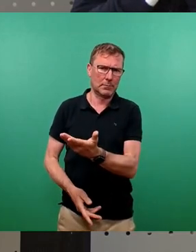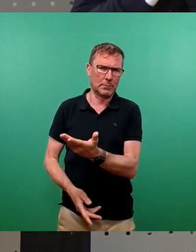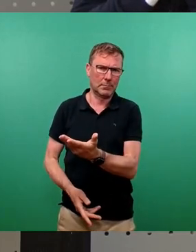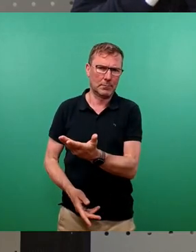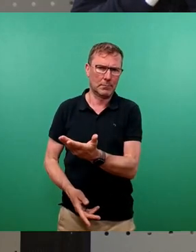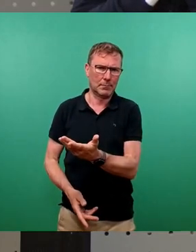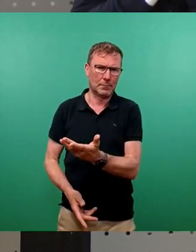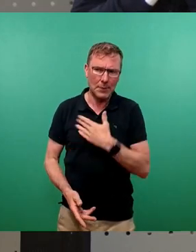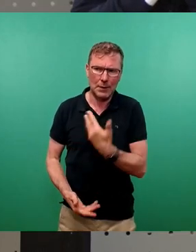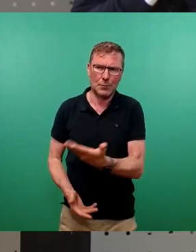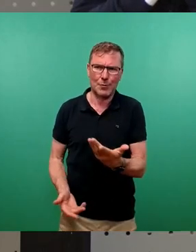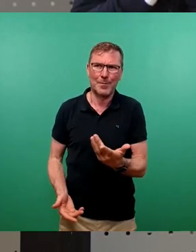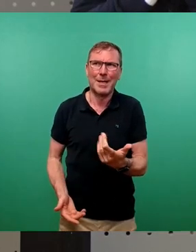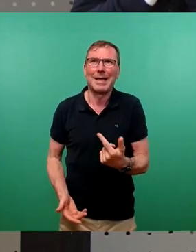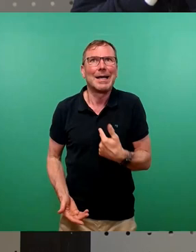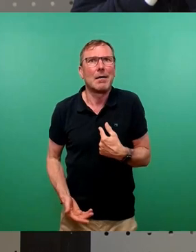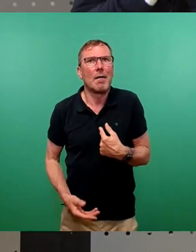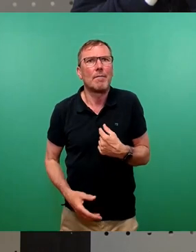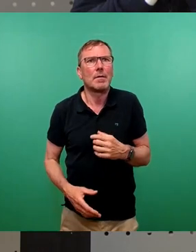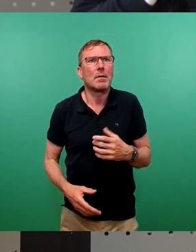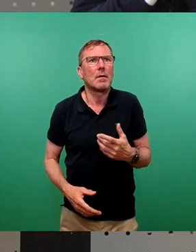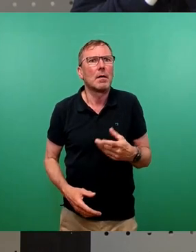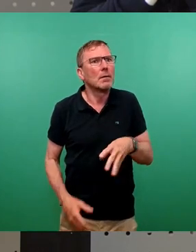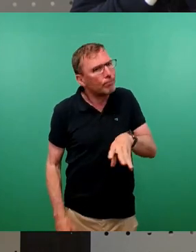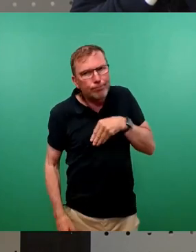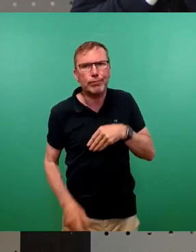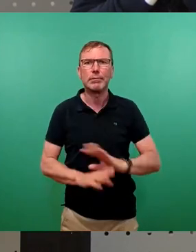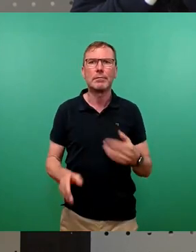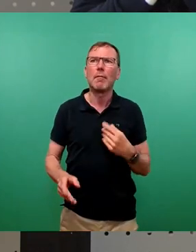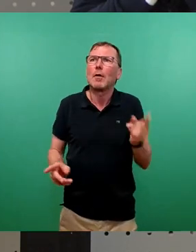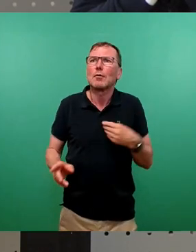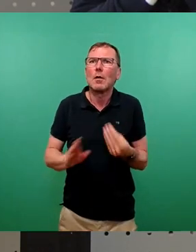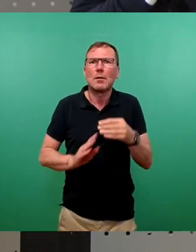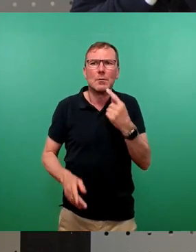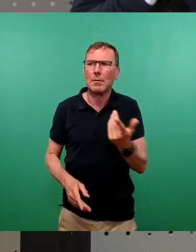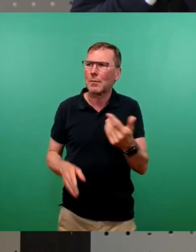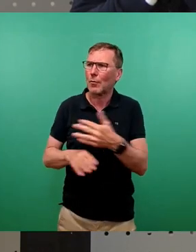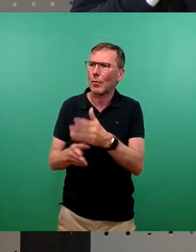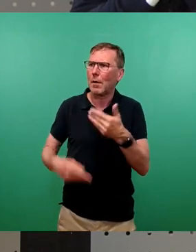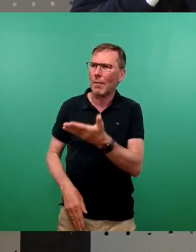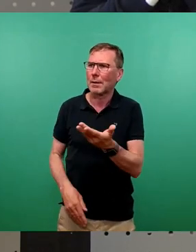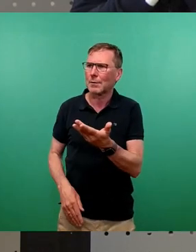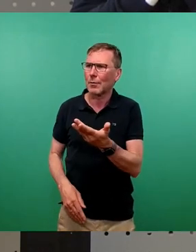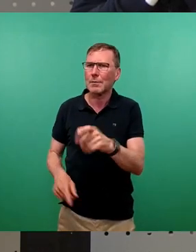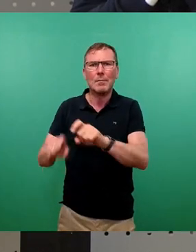ich bin ja eigentlich fassungslos, ich kann da eigentlich gar nichts mehr dazu sagen, wie die grüne Fraktion nicht nur in dieser Frage wieder auf die Knie